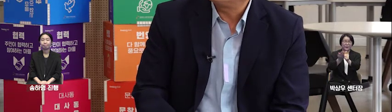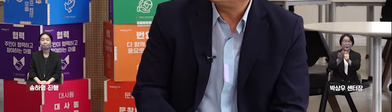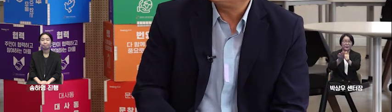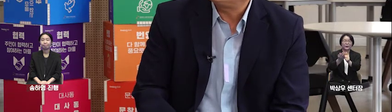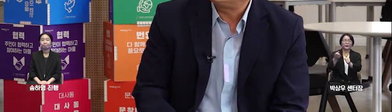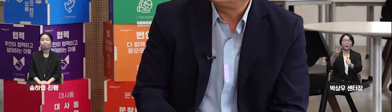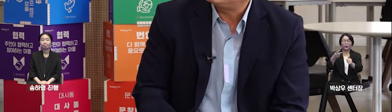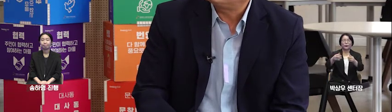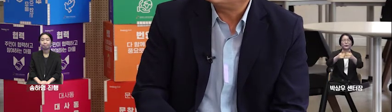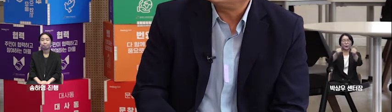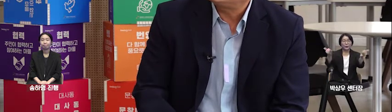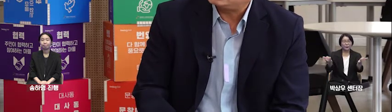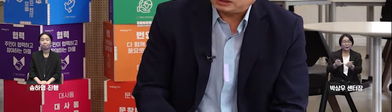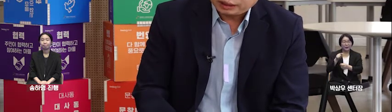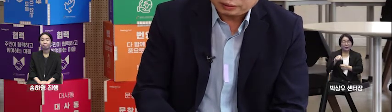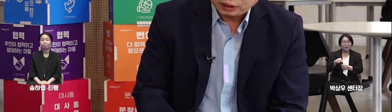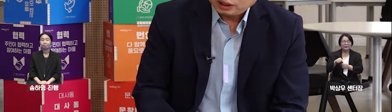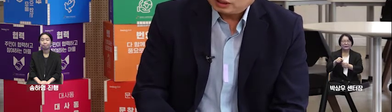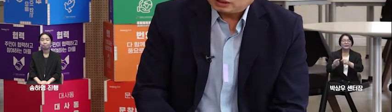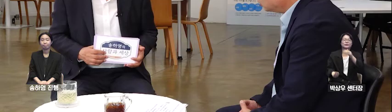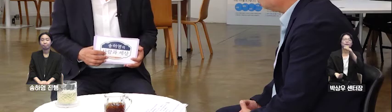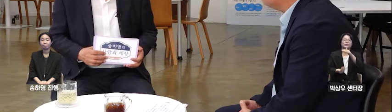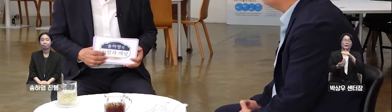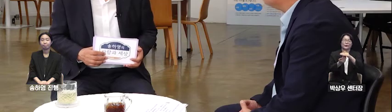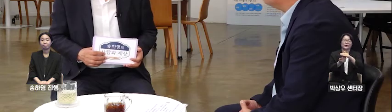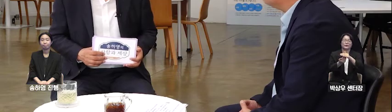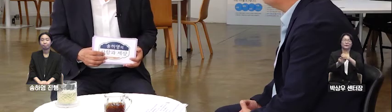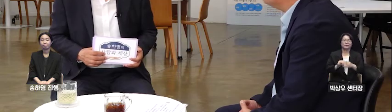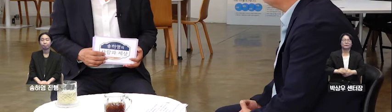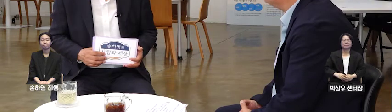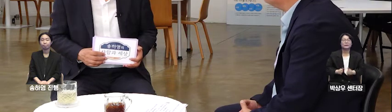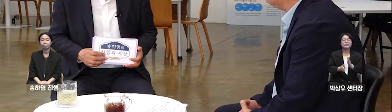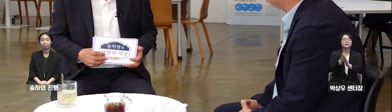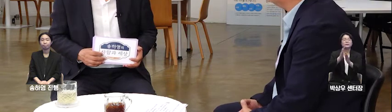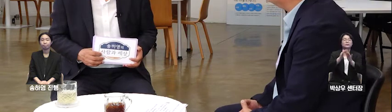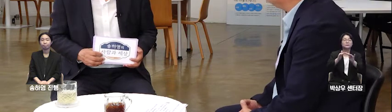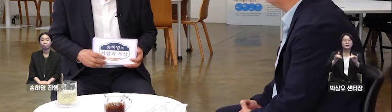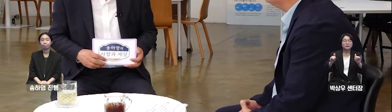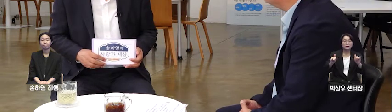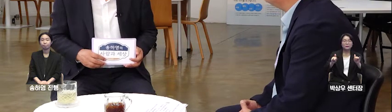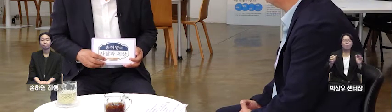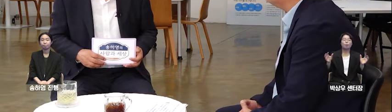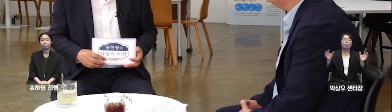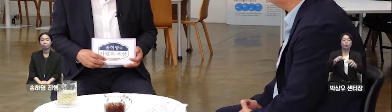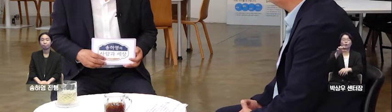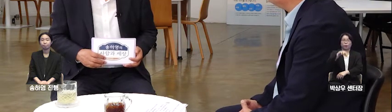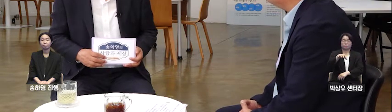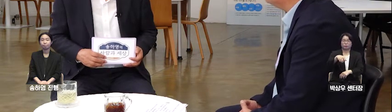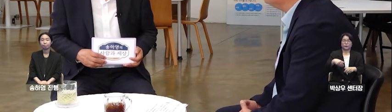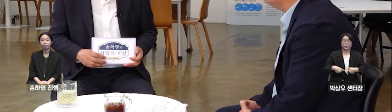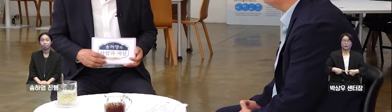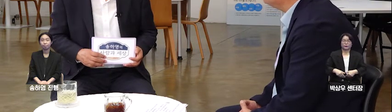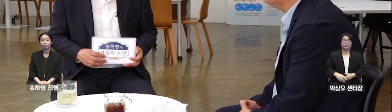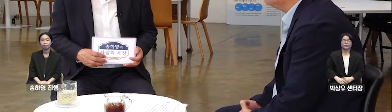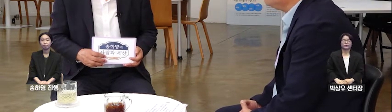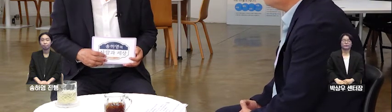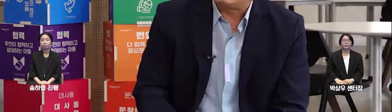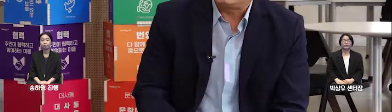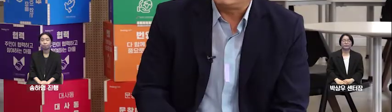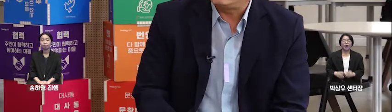그러면서 공동체성을 이루어가는 것인데요. 그러려면 시민들의 놀장이 사실은 굉장히 필요한